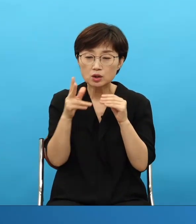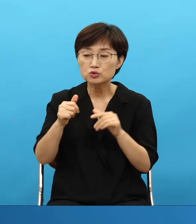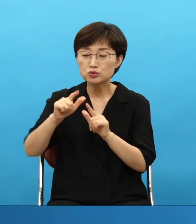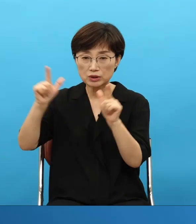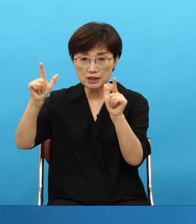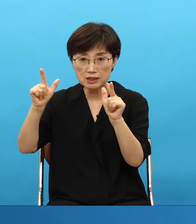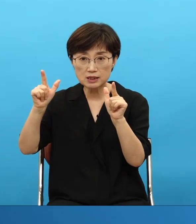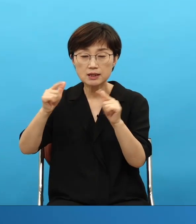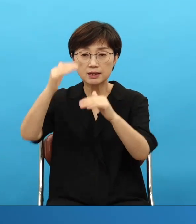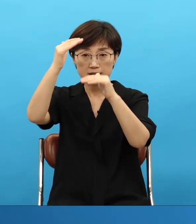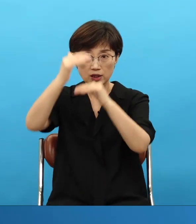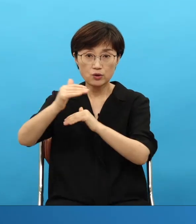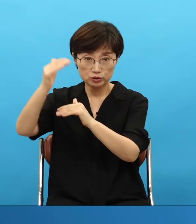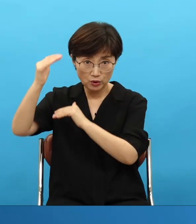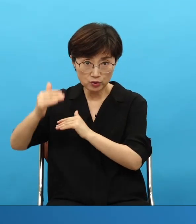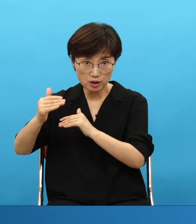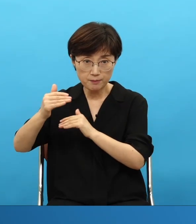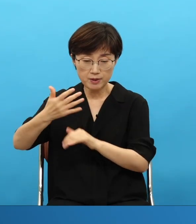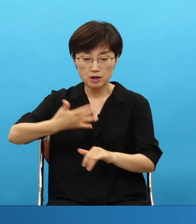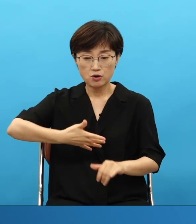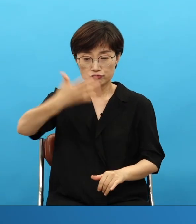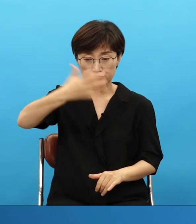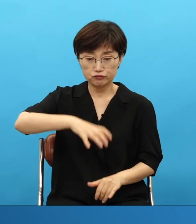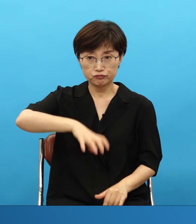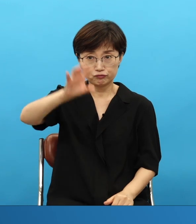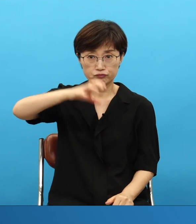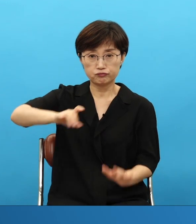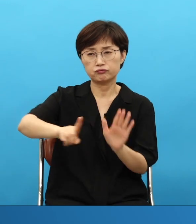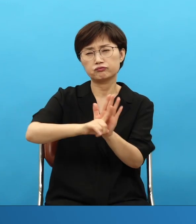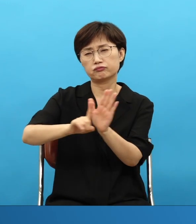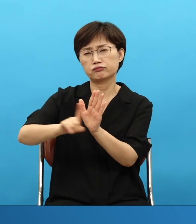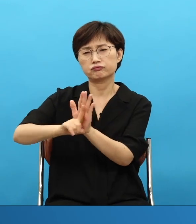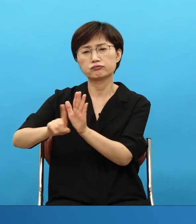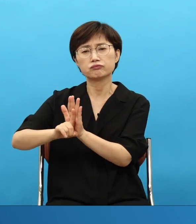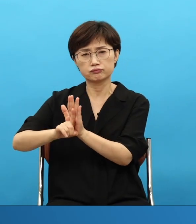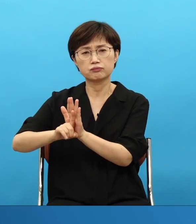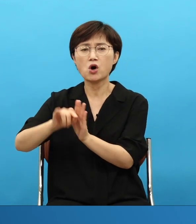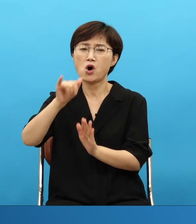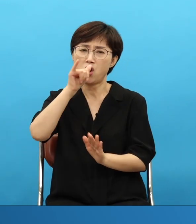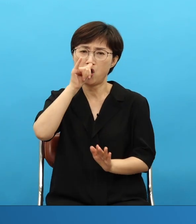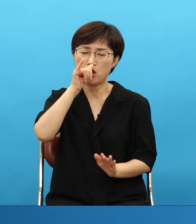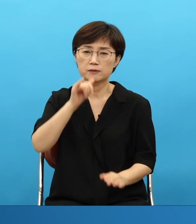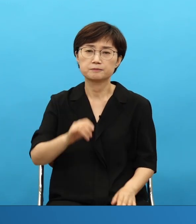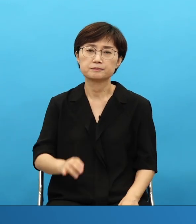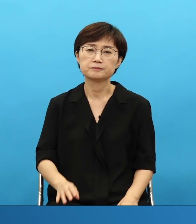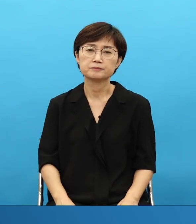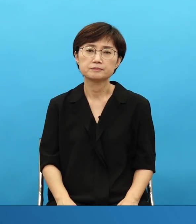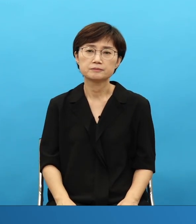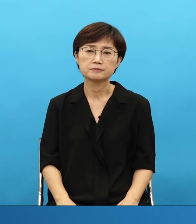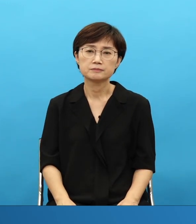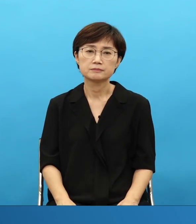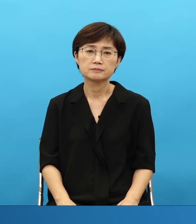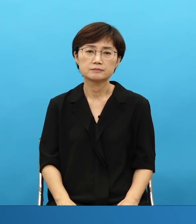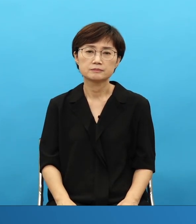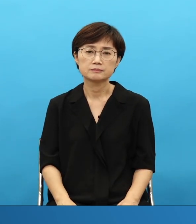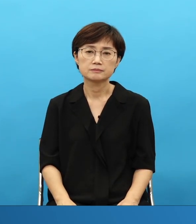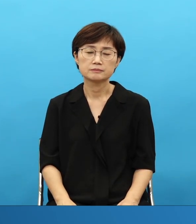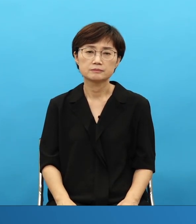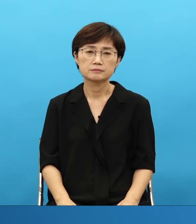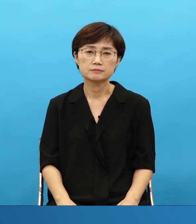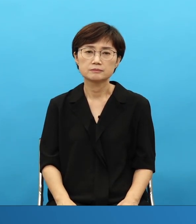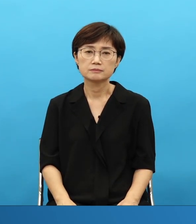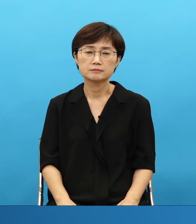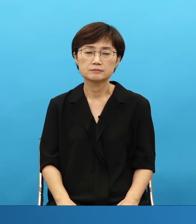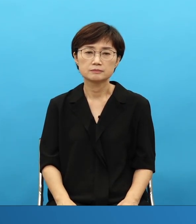강단 메시지가 본부 RUTC 방송국 RUTC TV와 전도협회 공식 유튜브 채널 위다락 RUTC